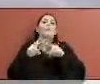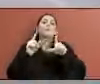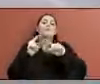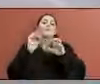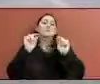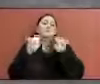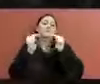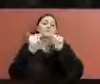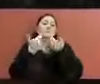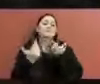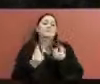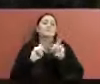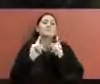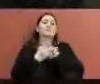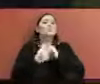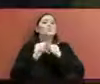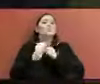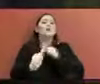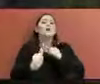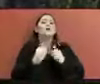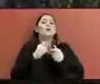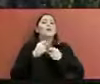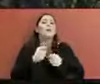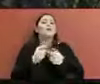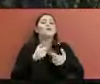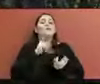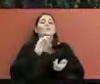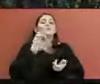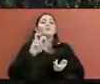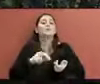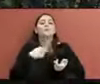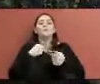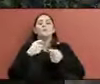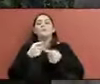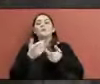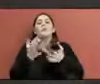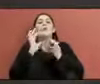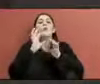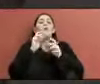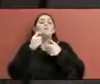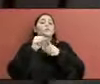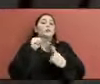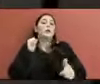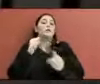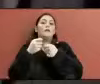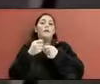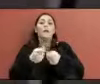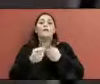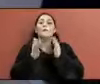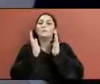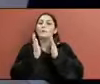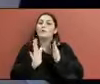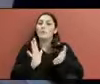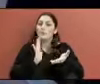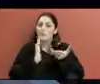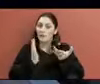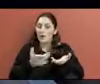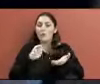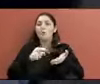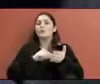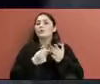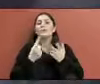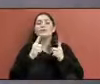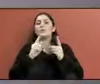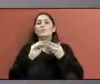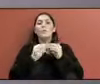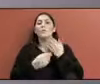öğrencilerimizle buluşuyoruz. Şu anda hali hazırda yine 108 öğrencimize biz online eğitimlerimize devam ediyoruz. O noktada bir sıkıntımız yok.